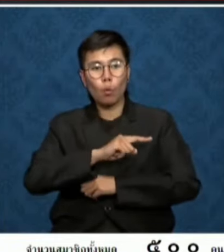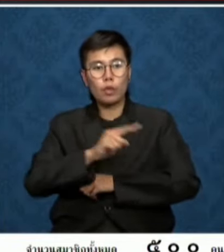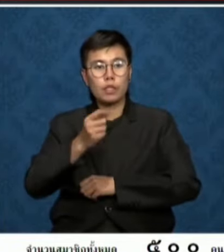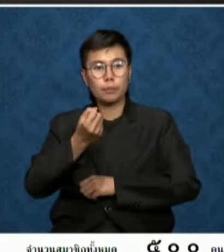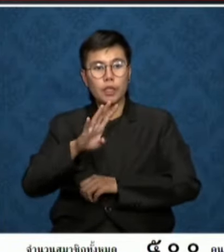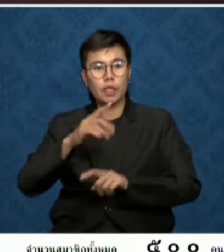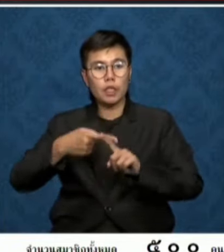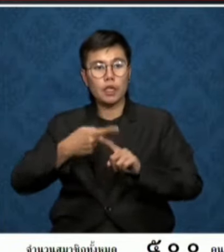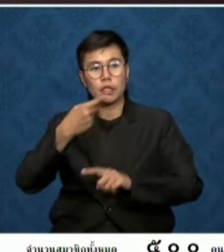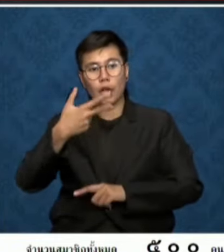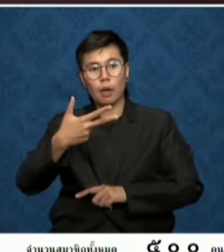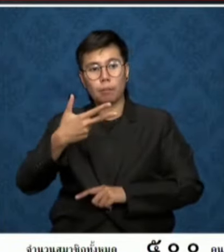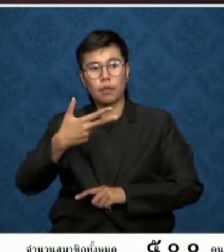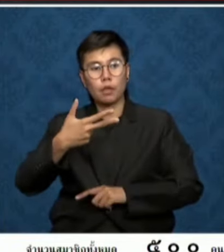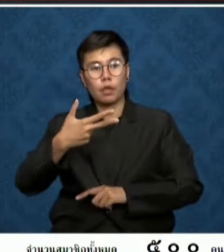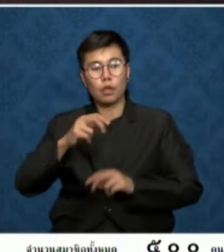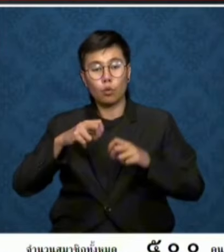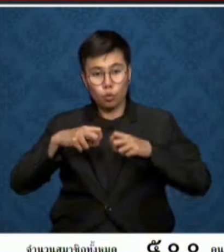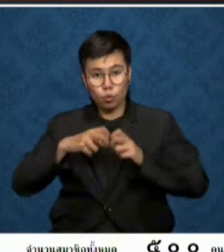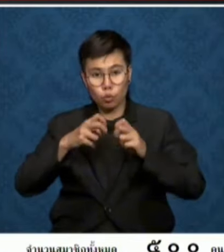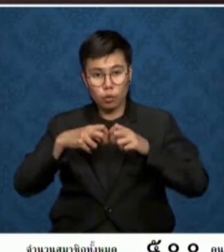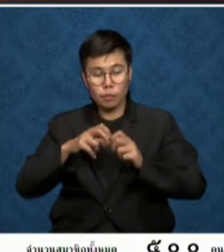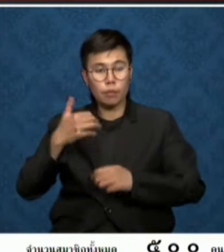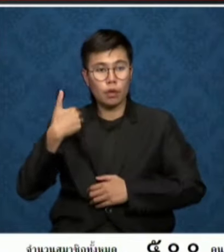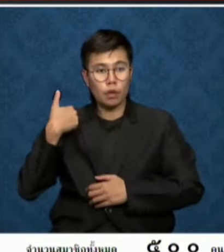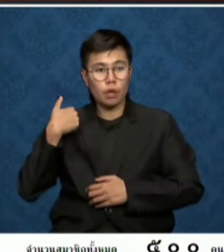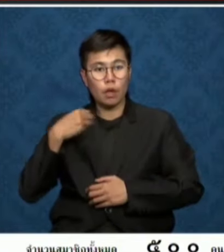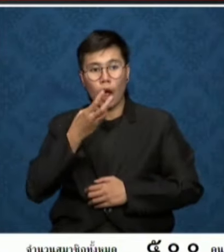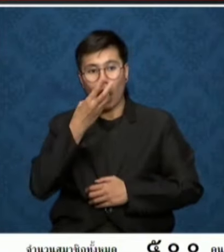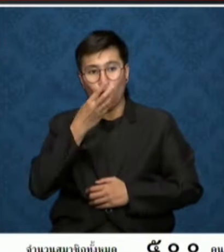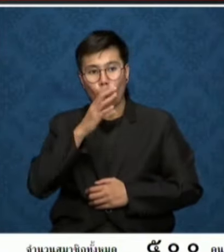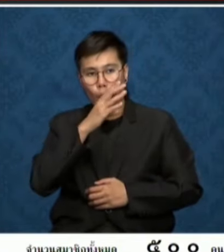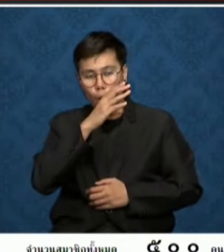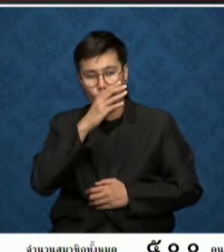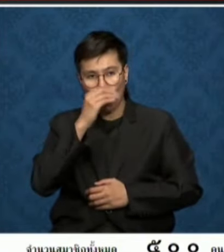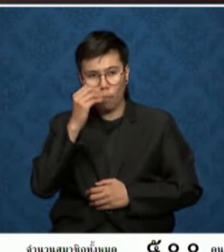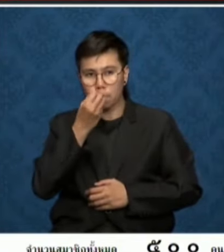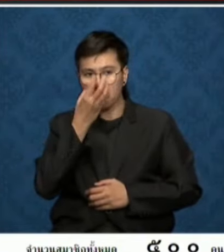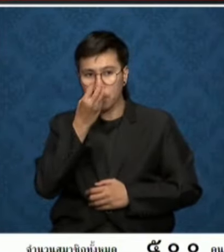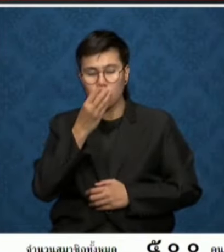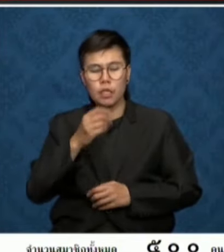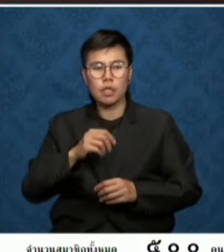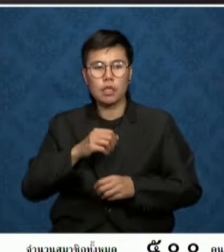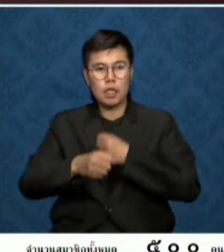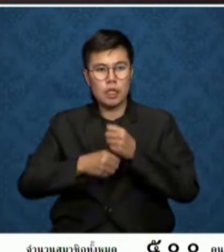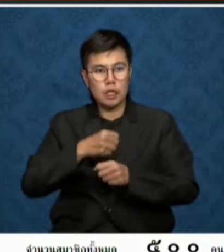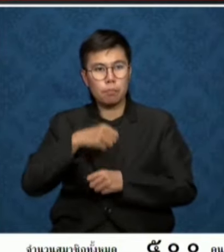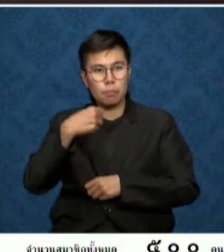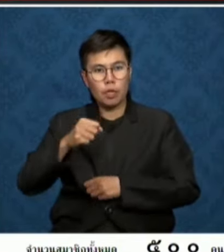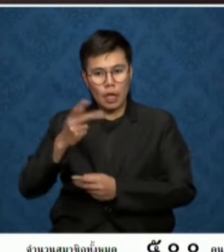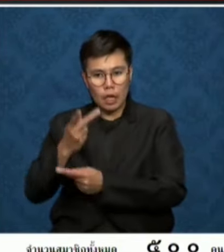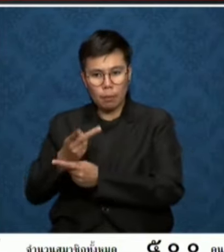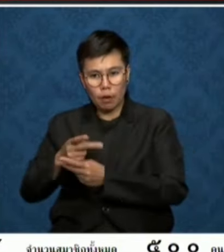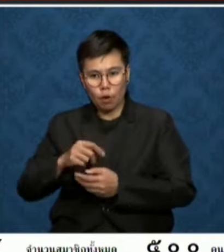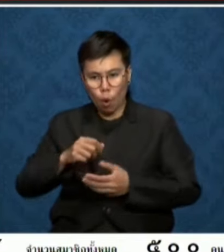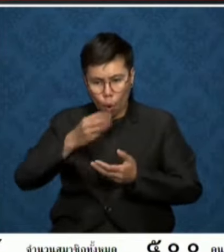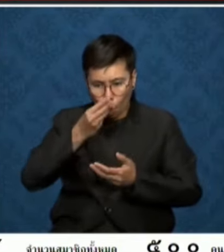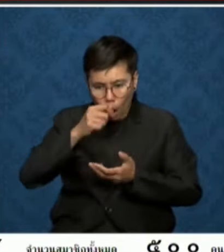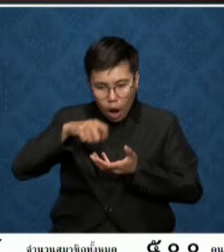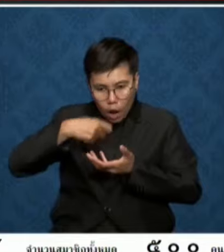านมานะครับที่จังหวัดสุรินทร์นะครับเป็นข้าวหอมมะลิที่เก็บไว้10ปีแล้วนะฮะแล้วยังมีอีกโกดังนึงนะครับที่จังหวัดกำแพงเพชร